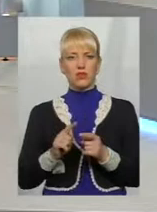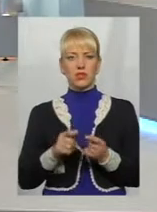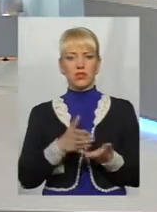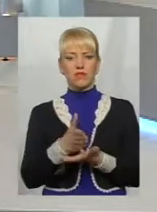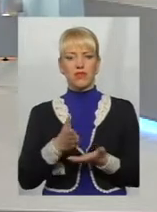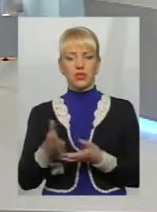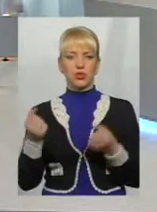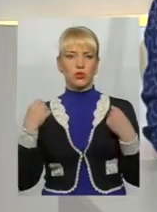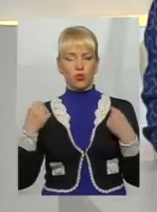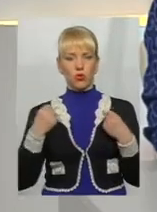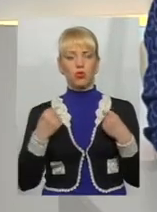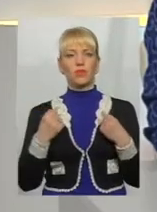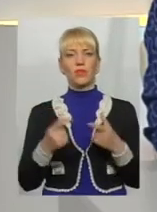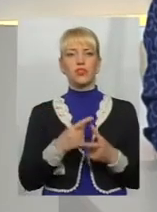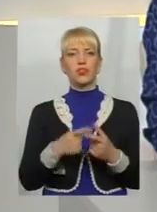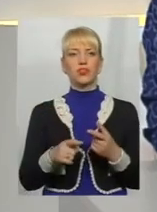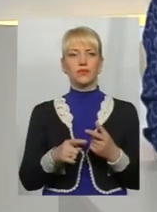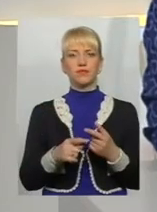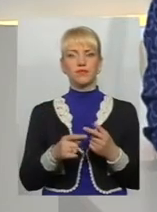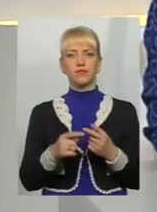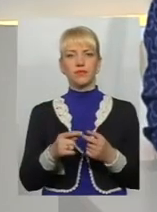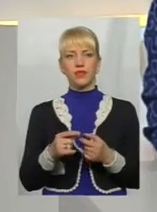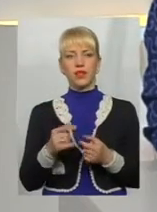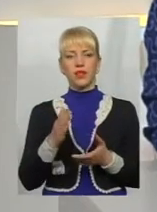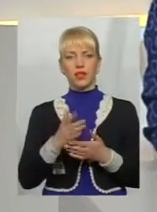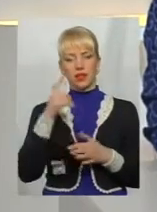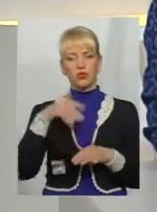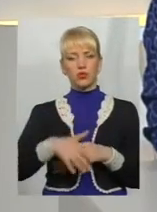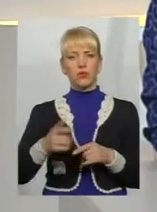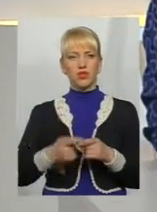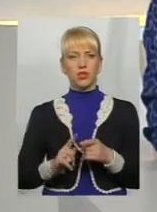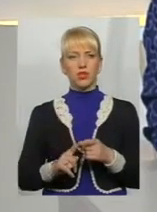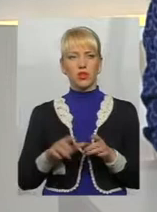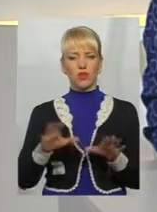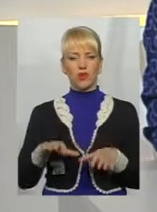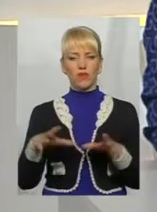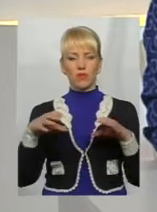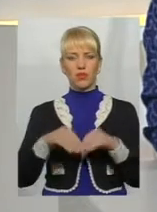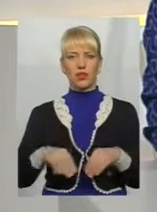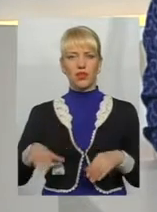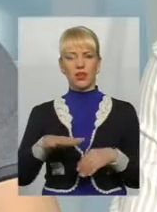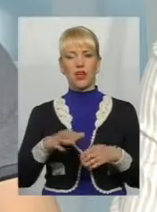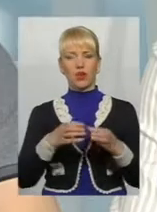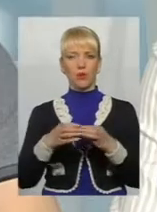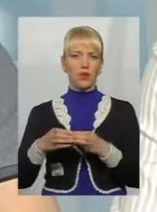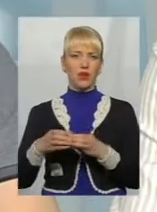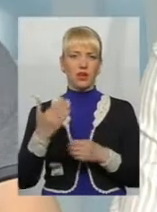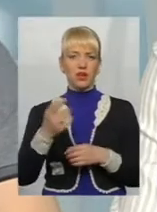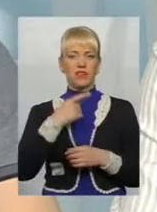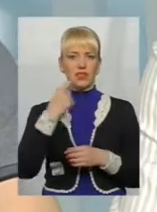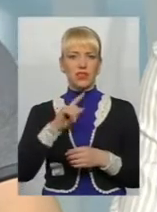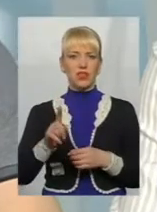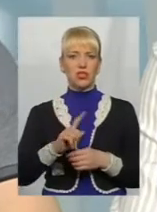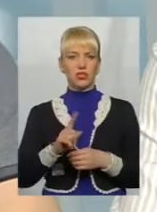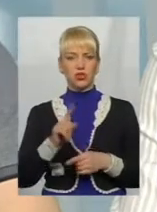спорту. Чи є розуміння у тих голів об'єднаних тергромад? Ви зазначили,